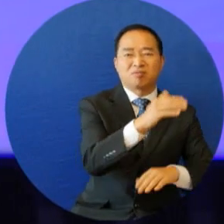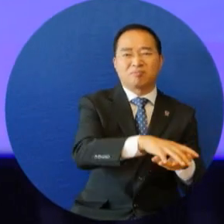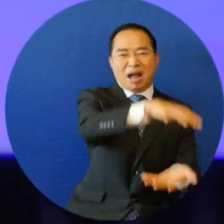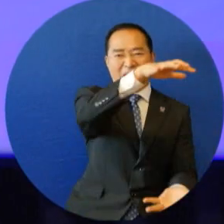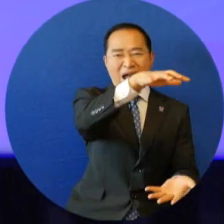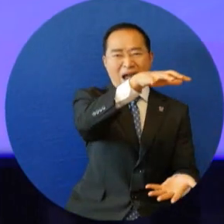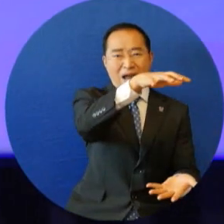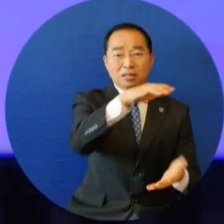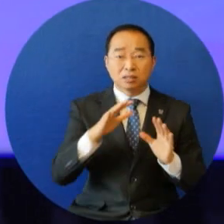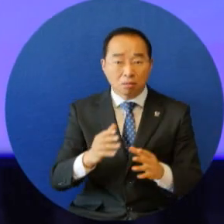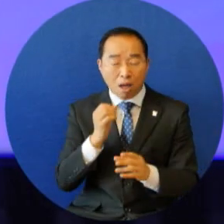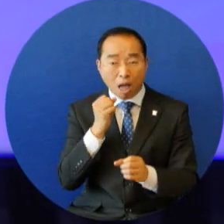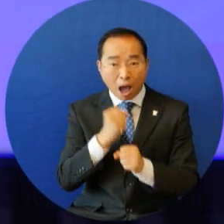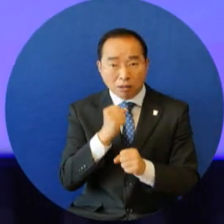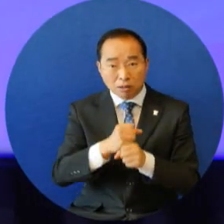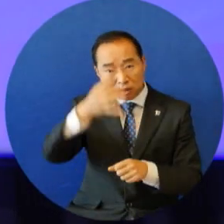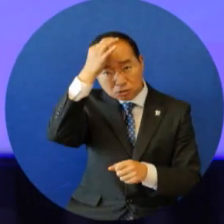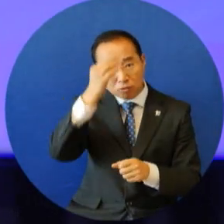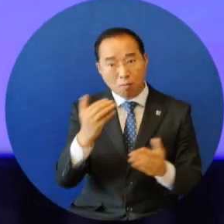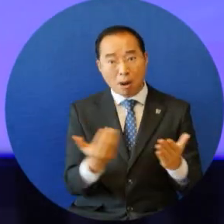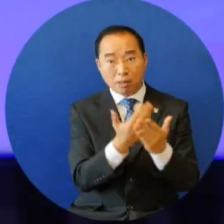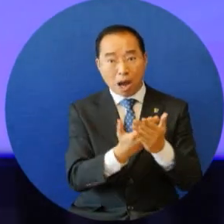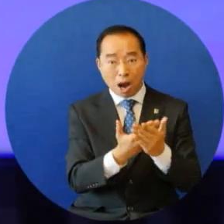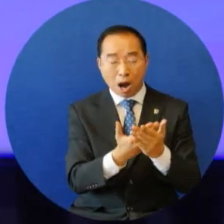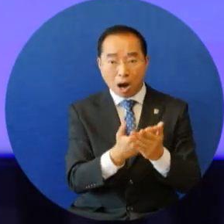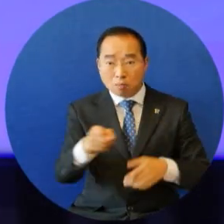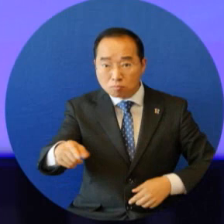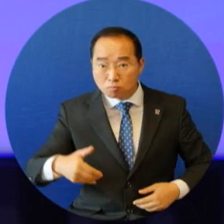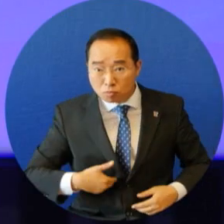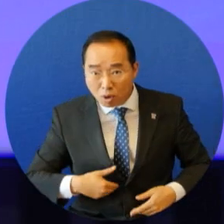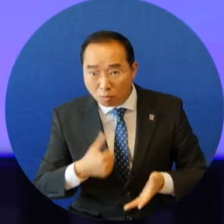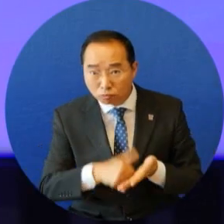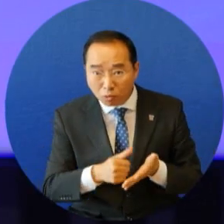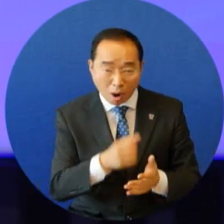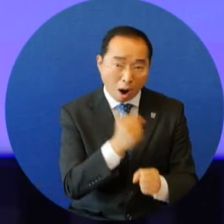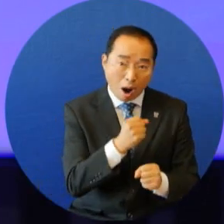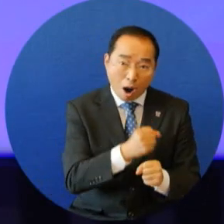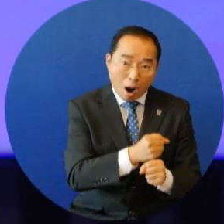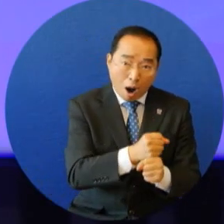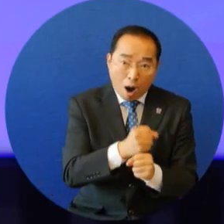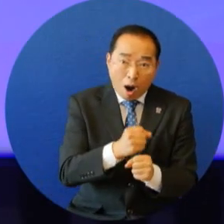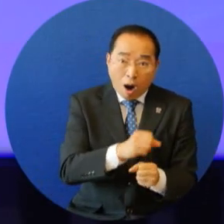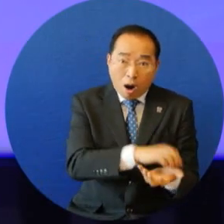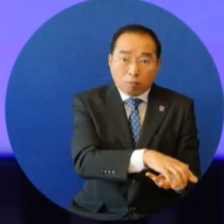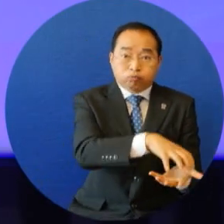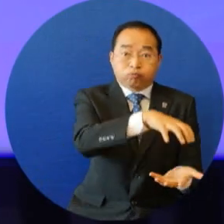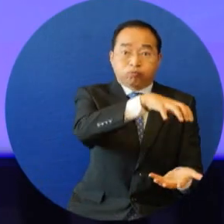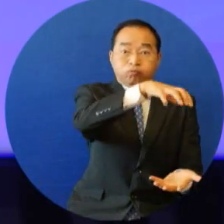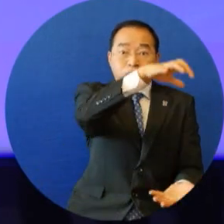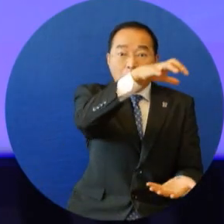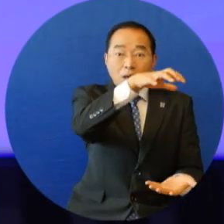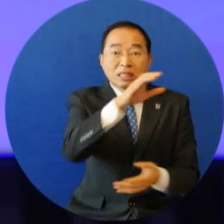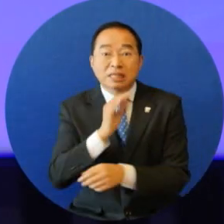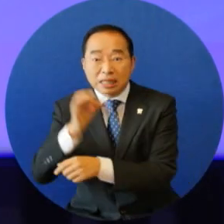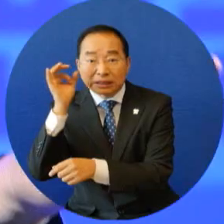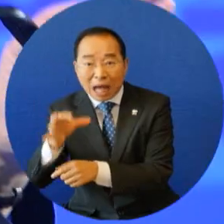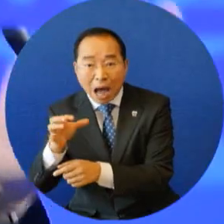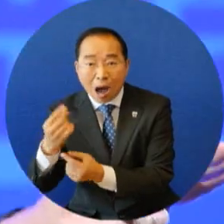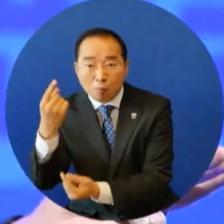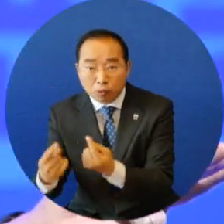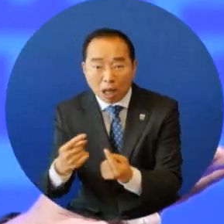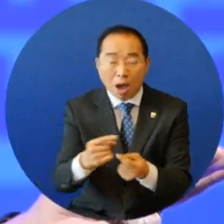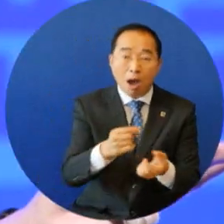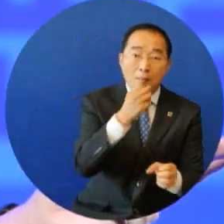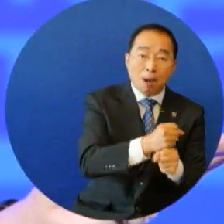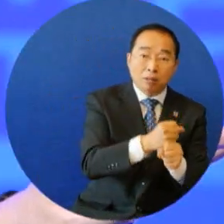생산성이 굉장히 향상되어 있고 고객들이 필요한 물건들은 많이 만들어서 공급하는 시대예요.